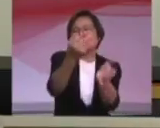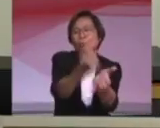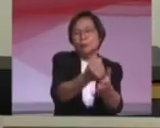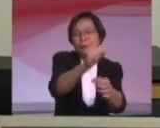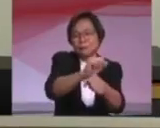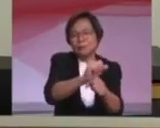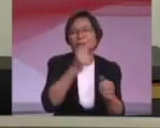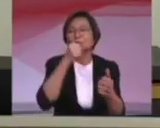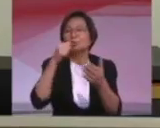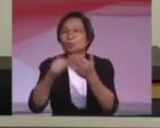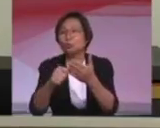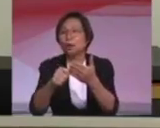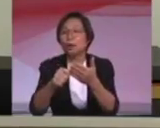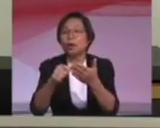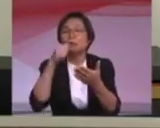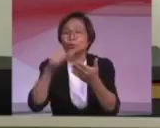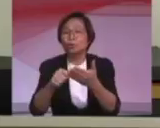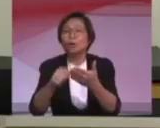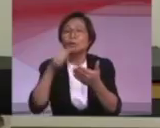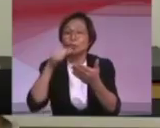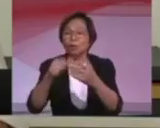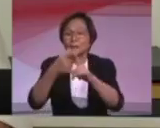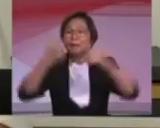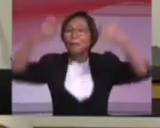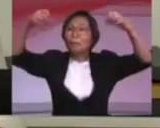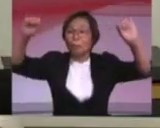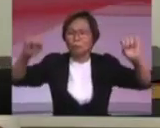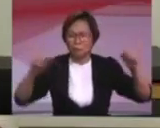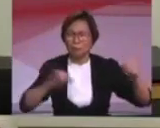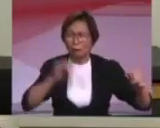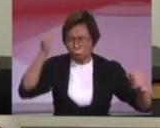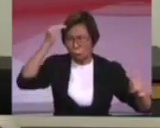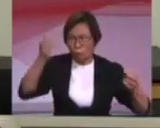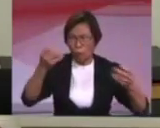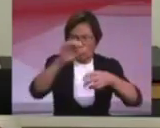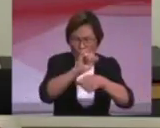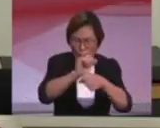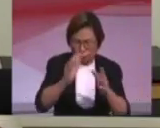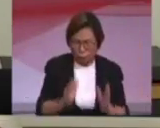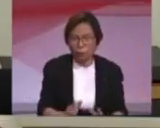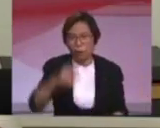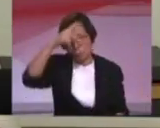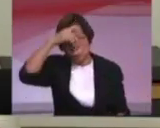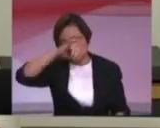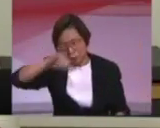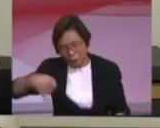kerja dan surat kebenaran daripada majikan. Saya tahu ramai di kalangan pekerja-pekerja di